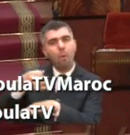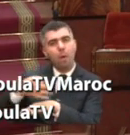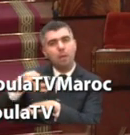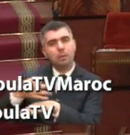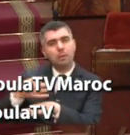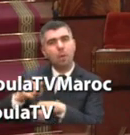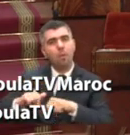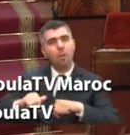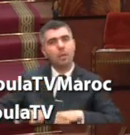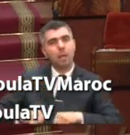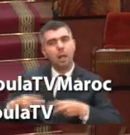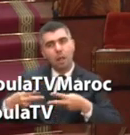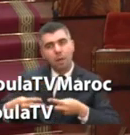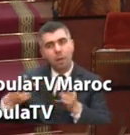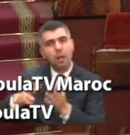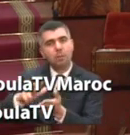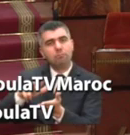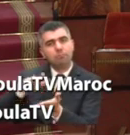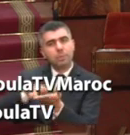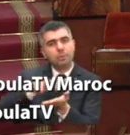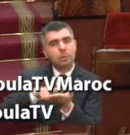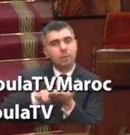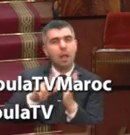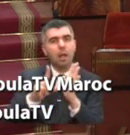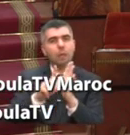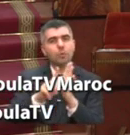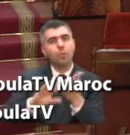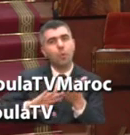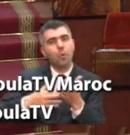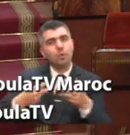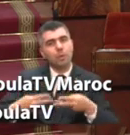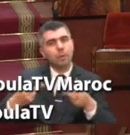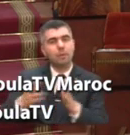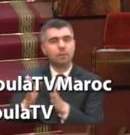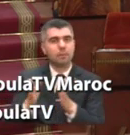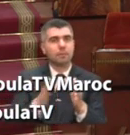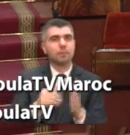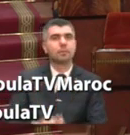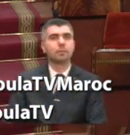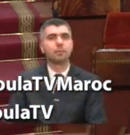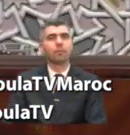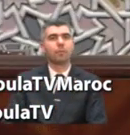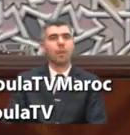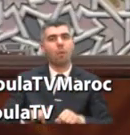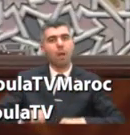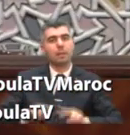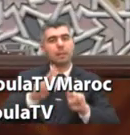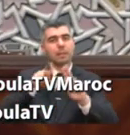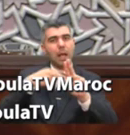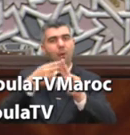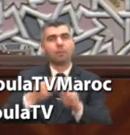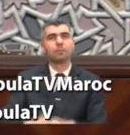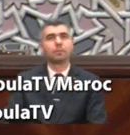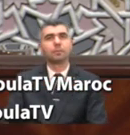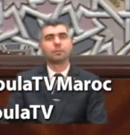الوزارة لتنزيل النصوص التنظيمية لهذا المشروع، وشكرا. كلمة لكم سيدة الوزيرة الجواب، تفضلوا.